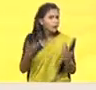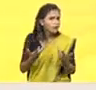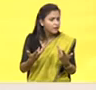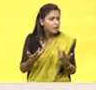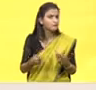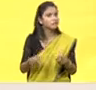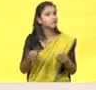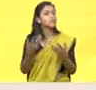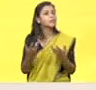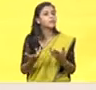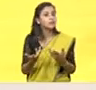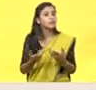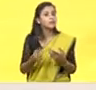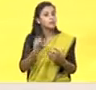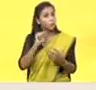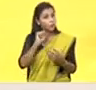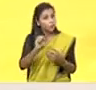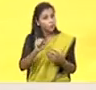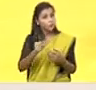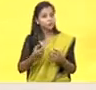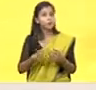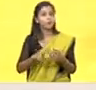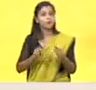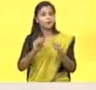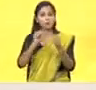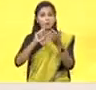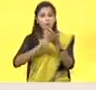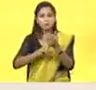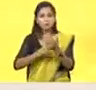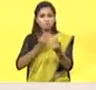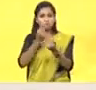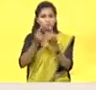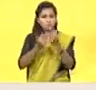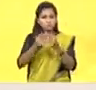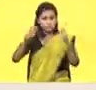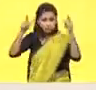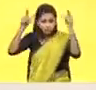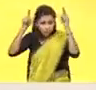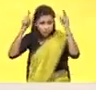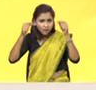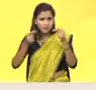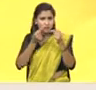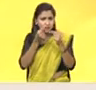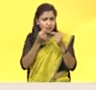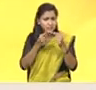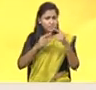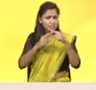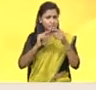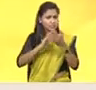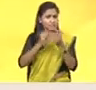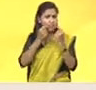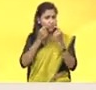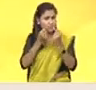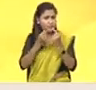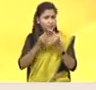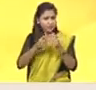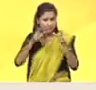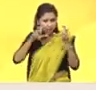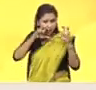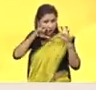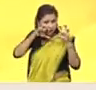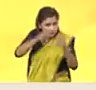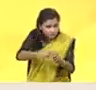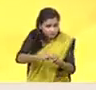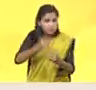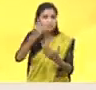क्योंकि वो वन्य जीवों को सींगों और दांतों के लिए शिकार होने से